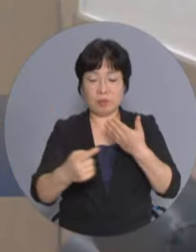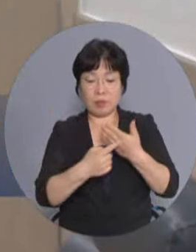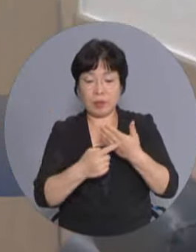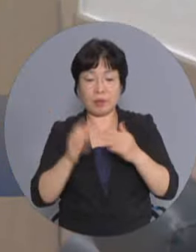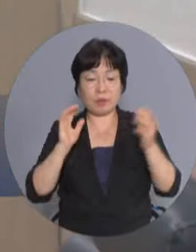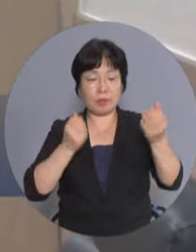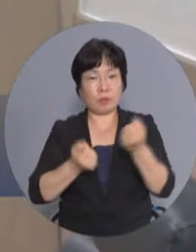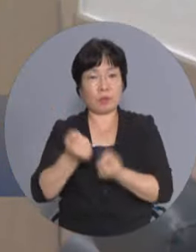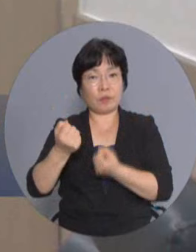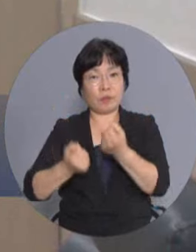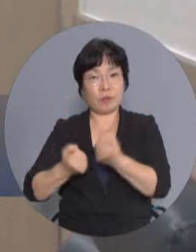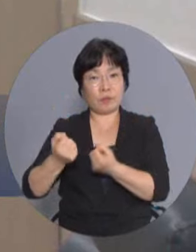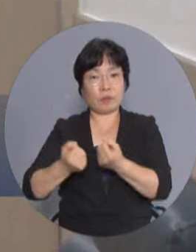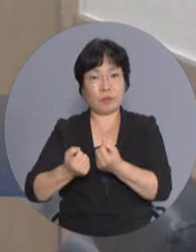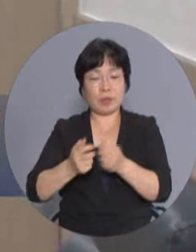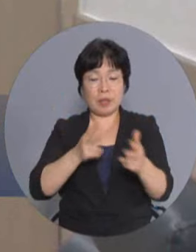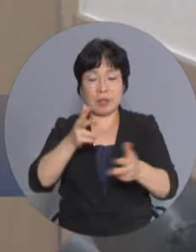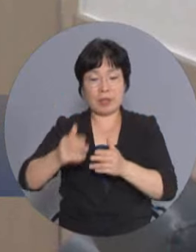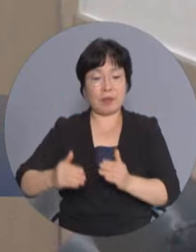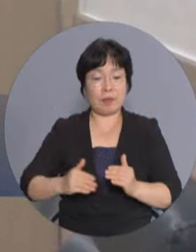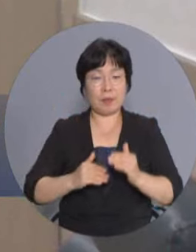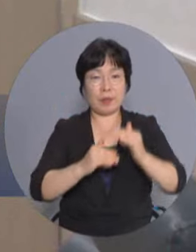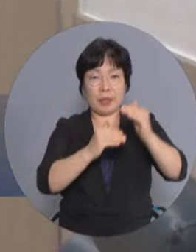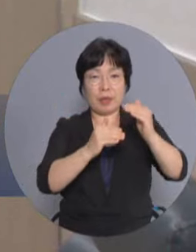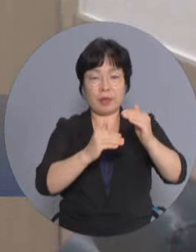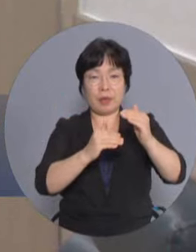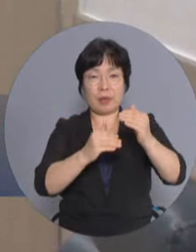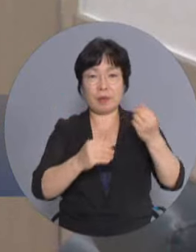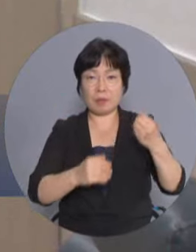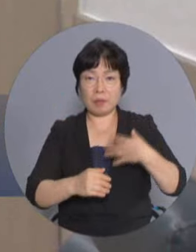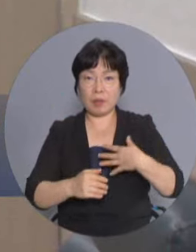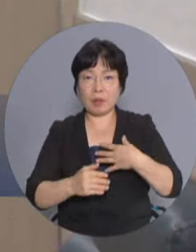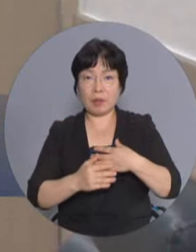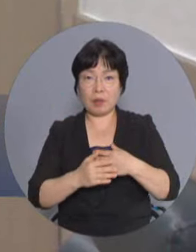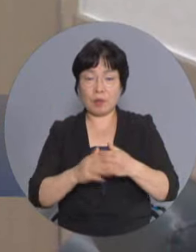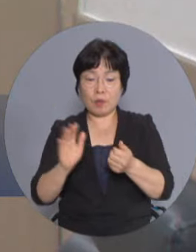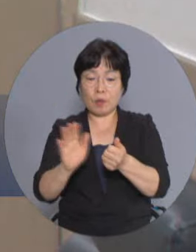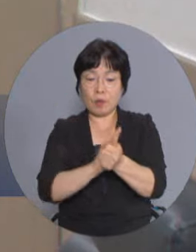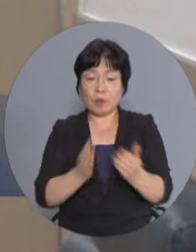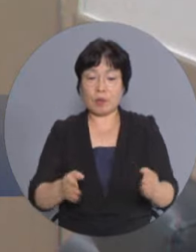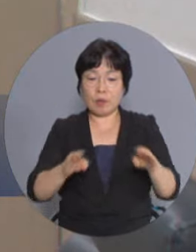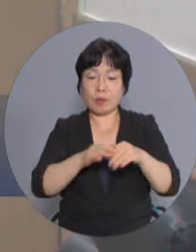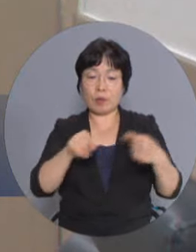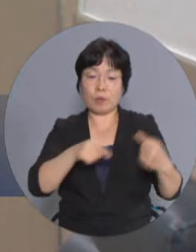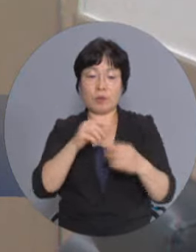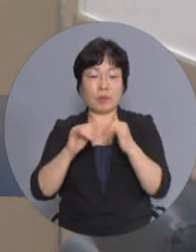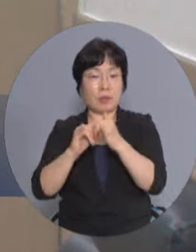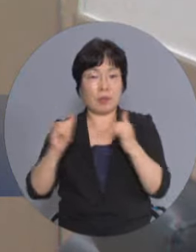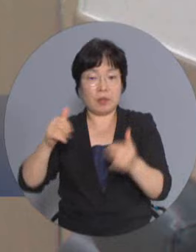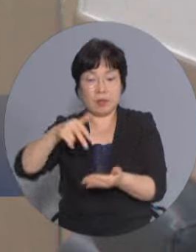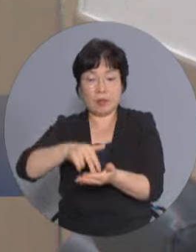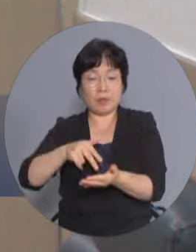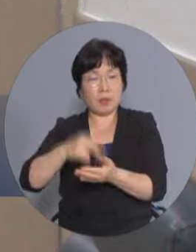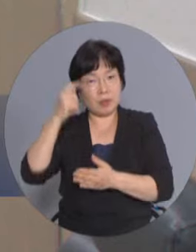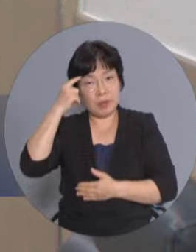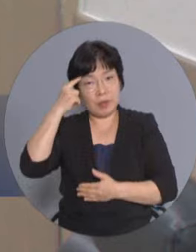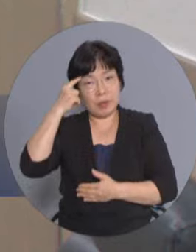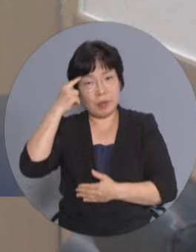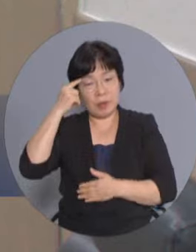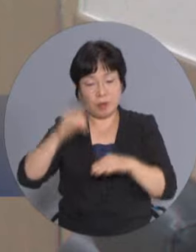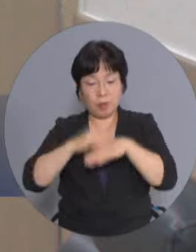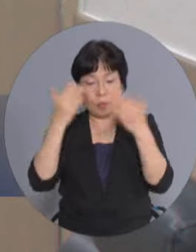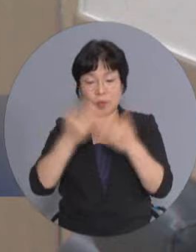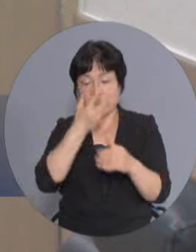설명회를 진행하면서 사업을 진행을 한다고 하니 장기 요양기관을 운영하는 운영자들의 의사는